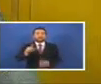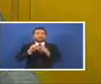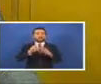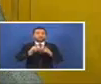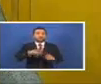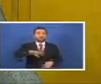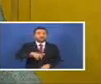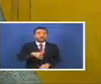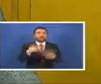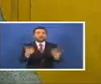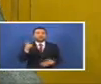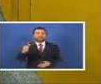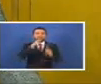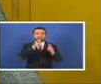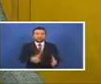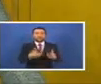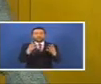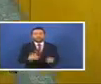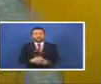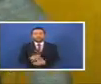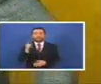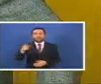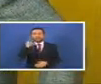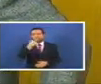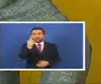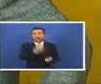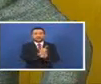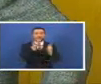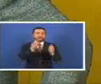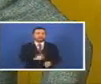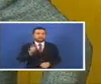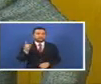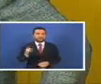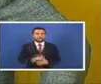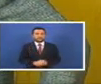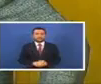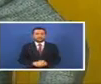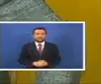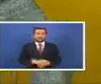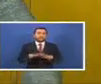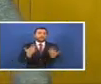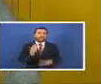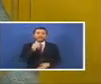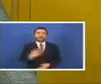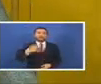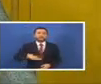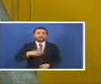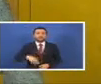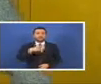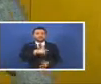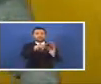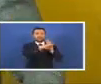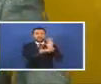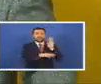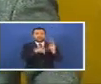Soruları çalmaya bile üşeniyorlar. Mülakat diye bir şey getirdiler. Yani nedir?